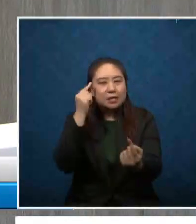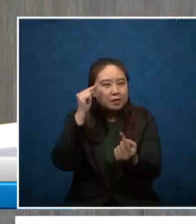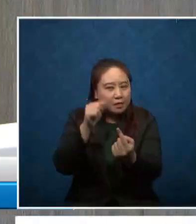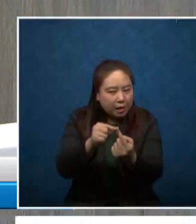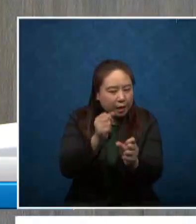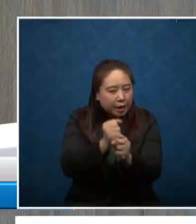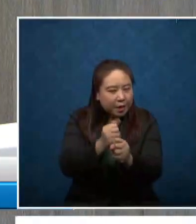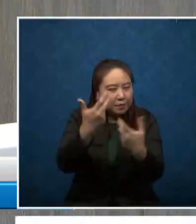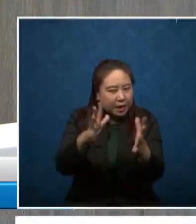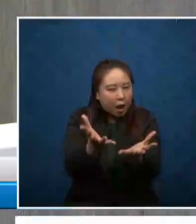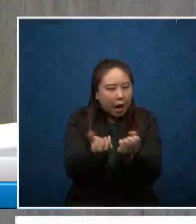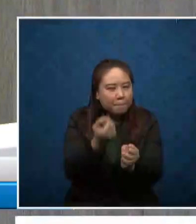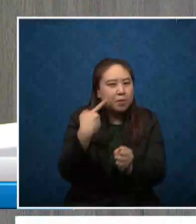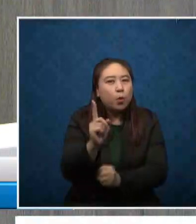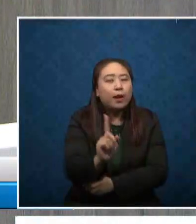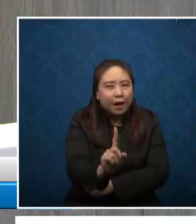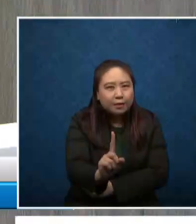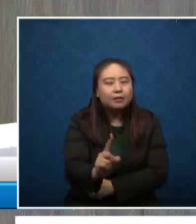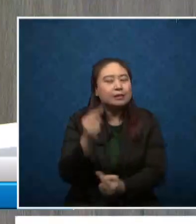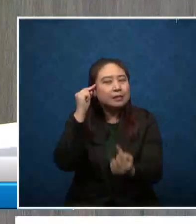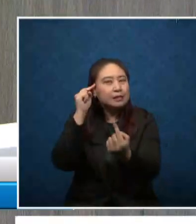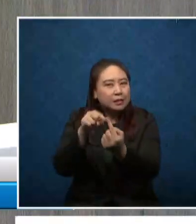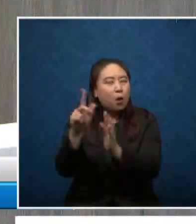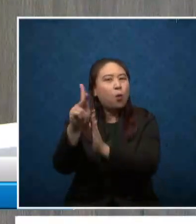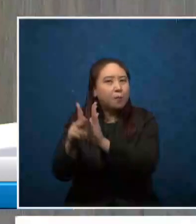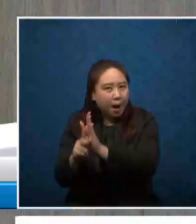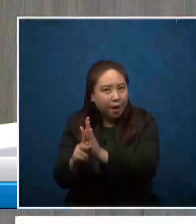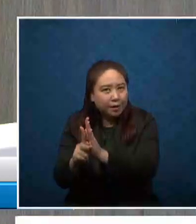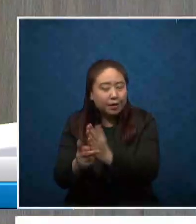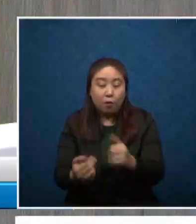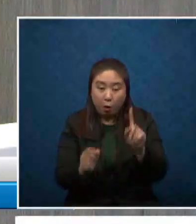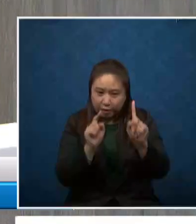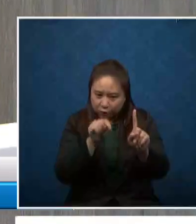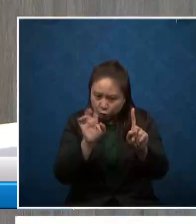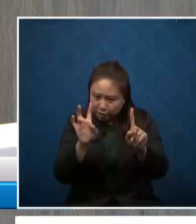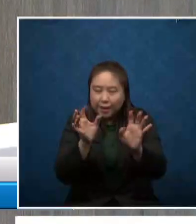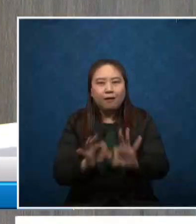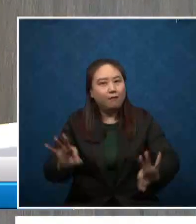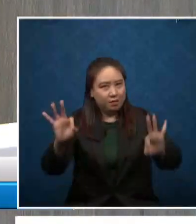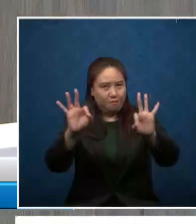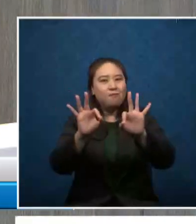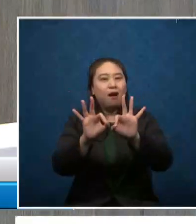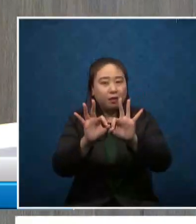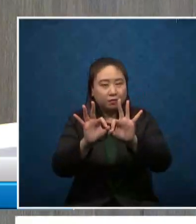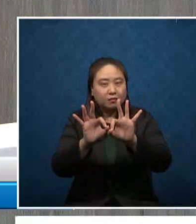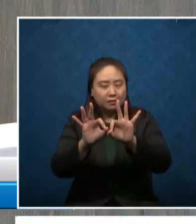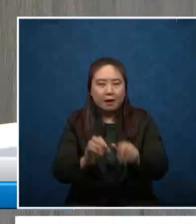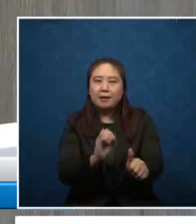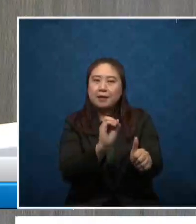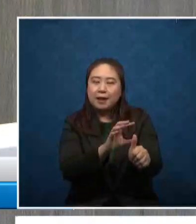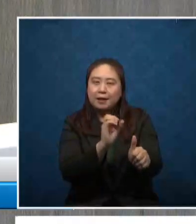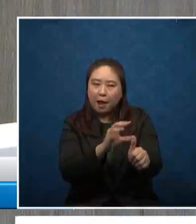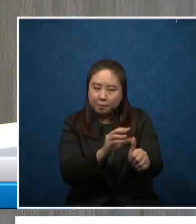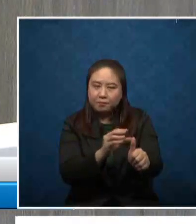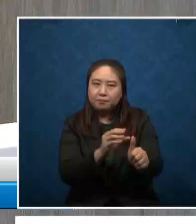ตแล้วก็ยิตตบทกฎหมายแล้ข้อ 1.7 นกสำคญนะครับให้คำปกษาหารือนแนำหรอเสนอแนะ